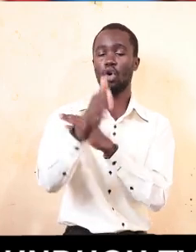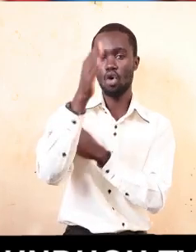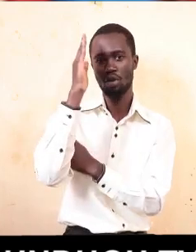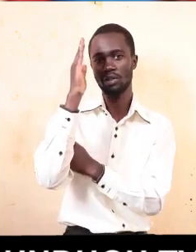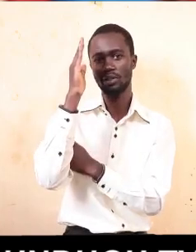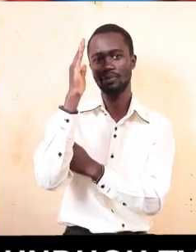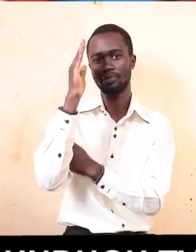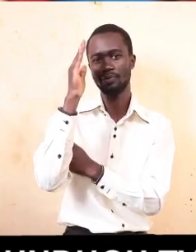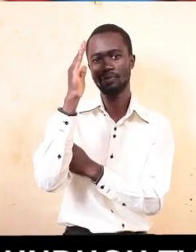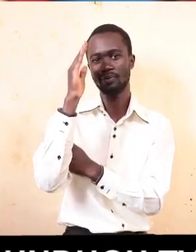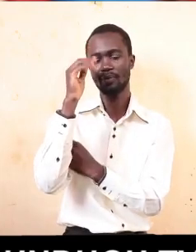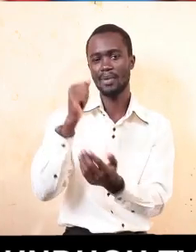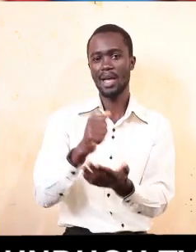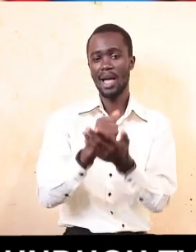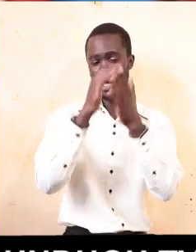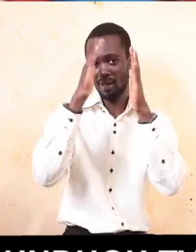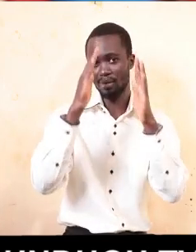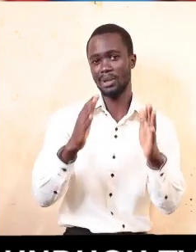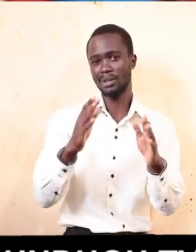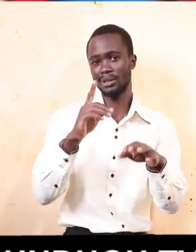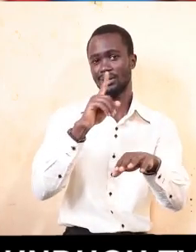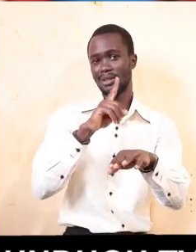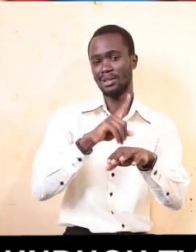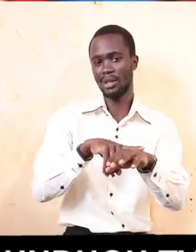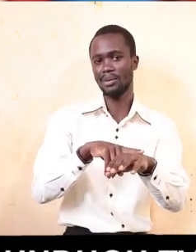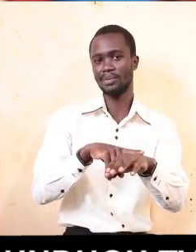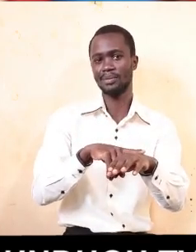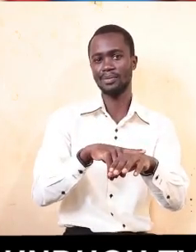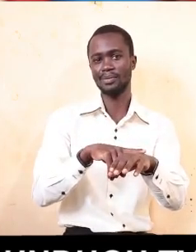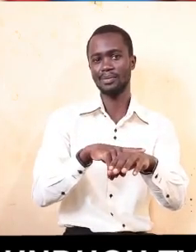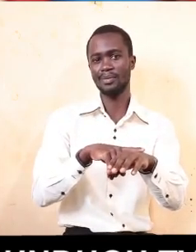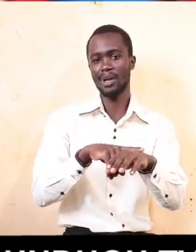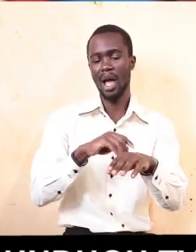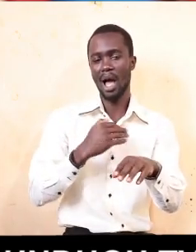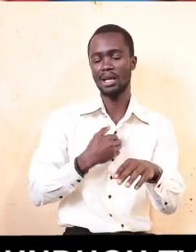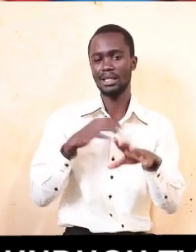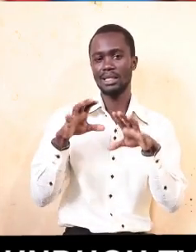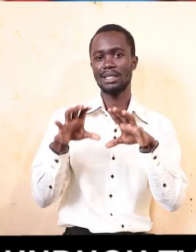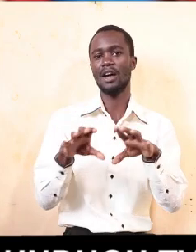Bwana ndiye ngome letu wakati wa dhuluma.